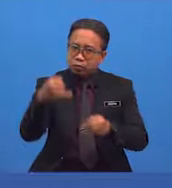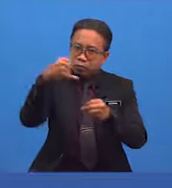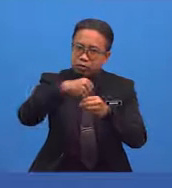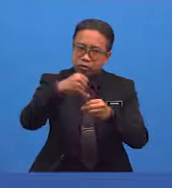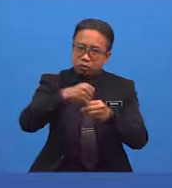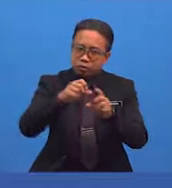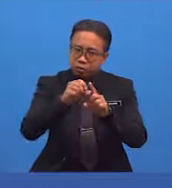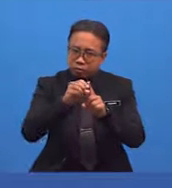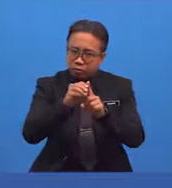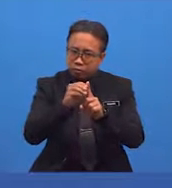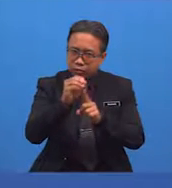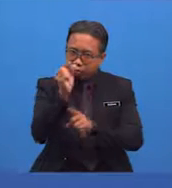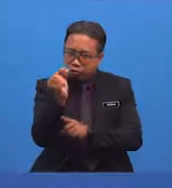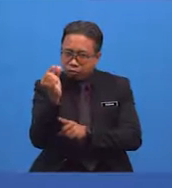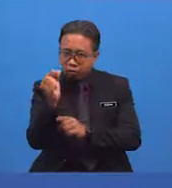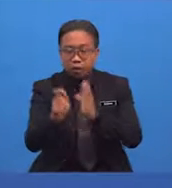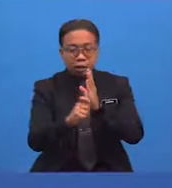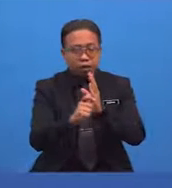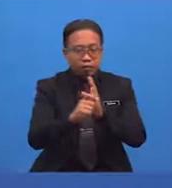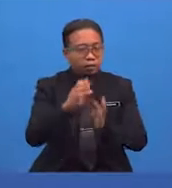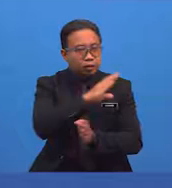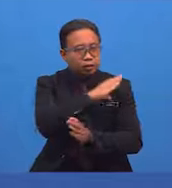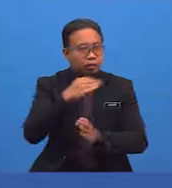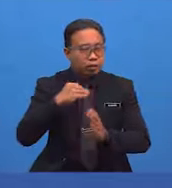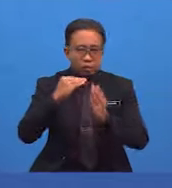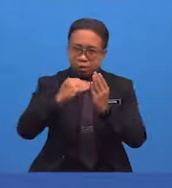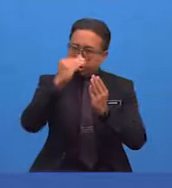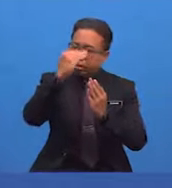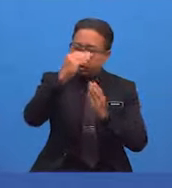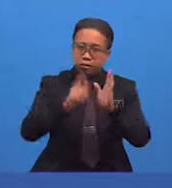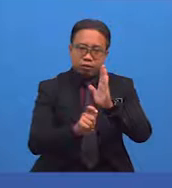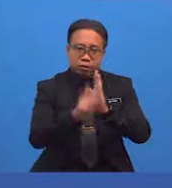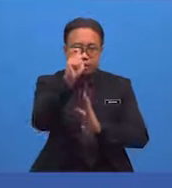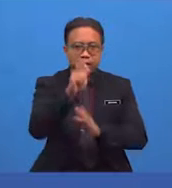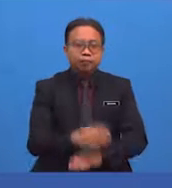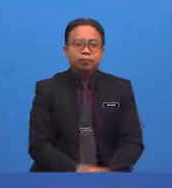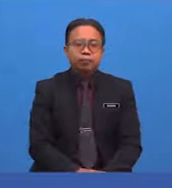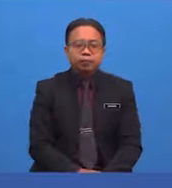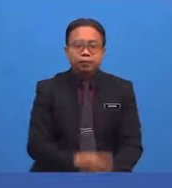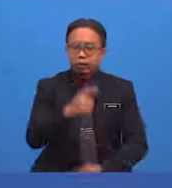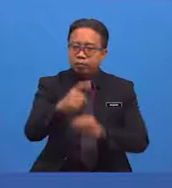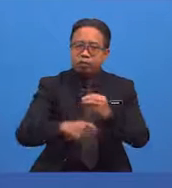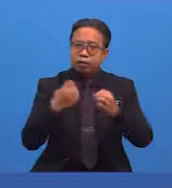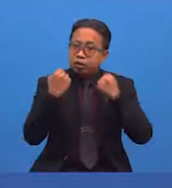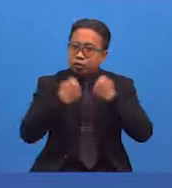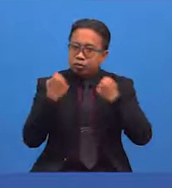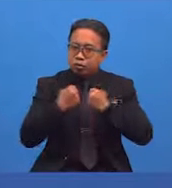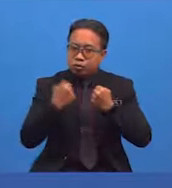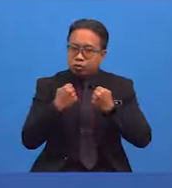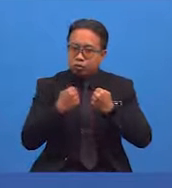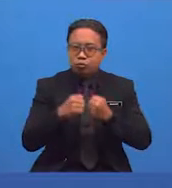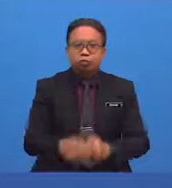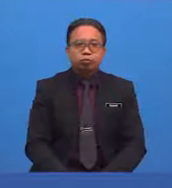merkuri bertambah dan aras merkuri meningkat. Apabila disejukkan,